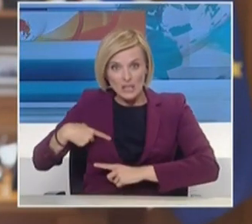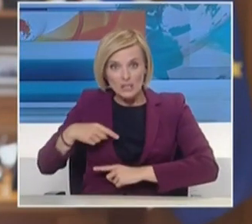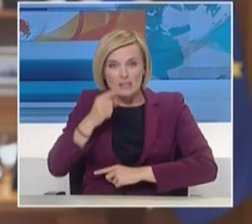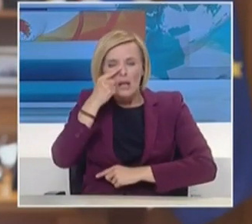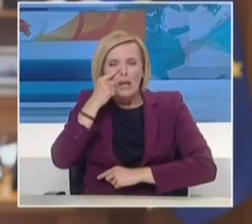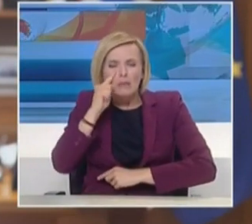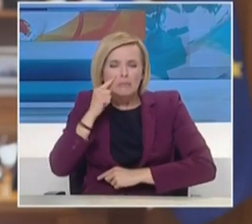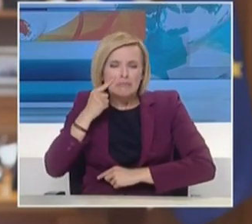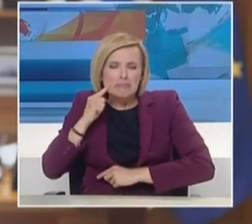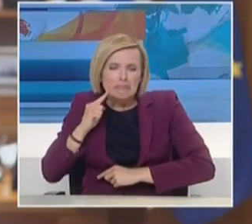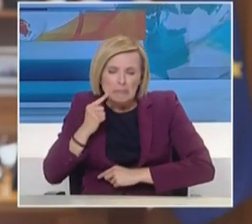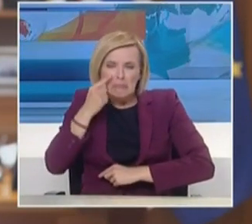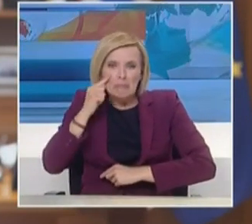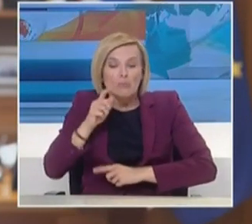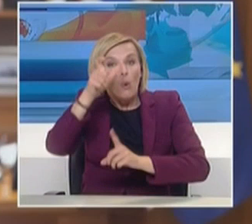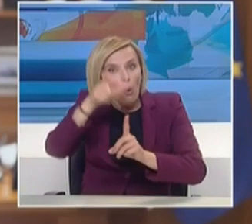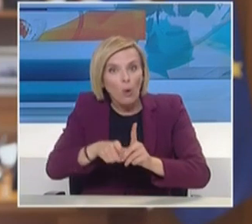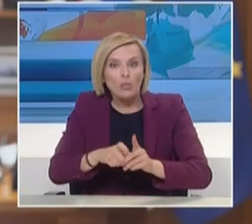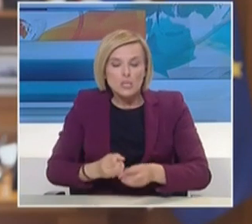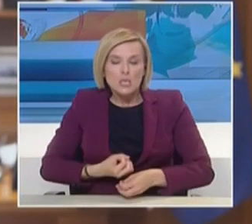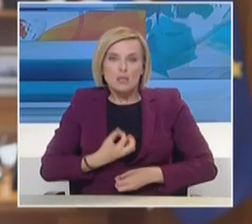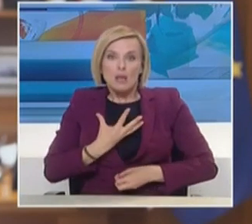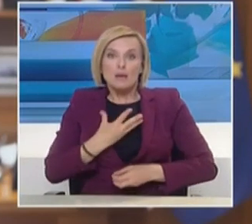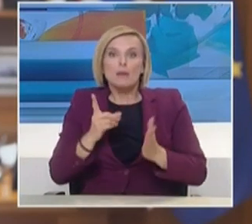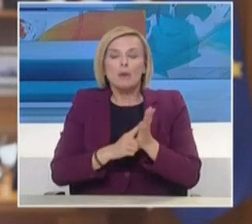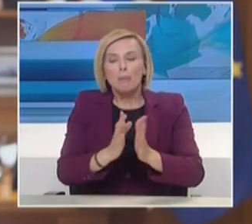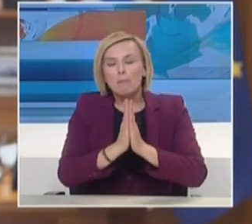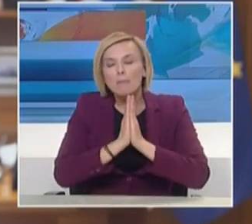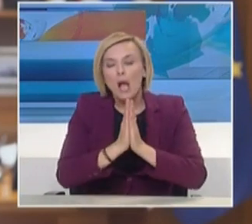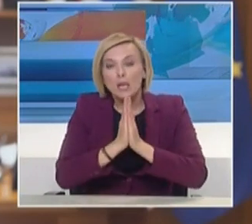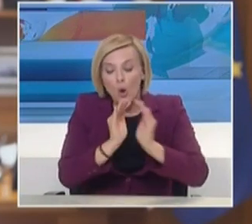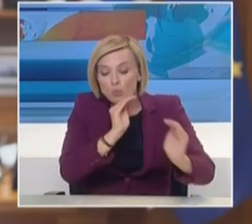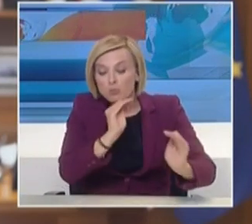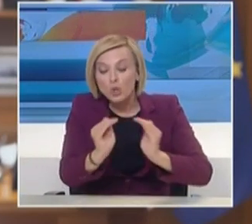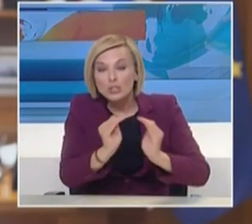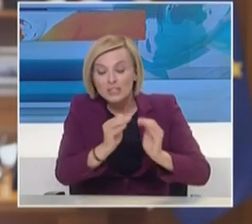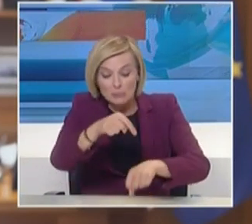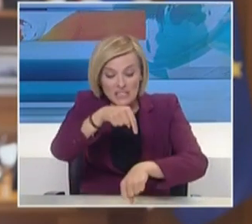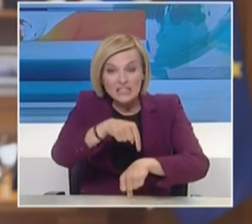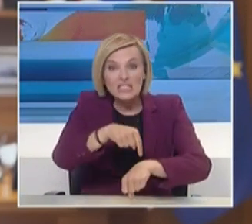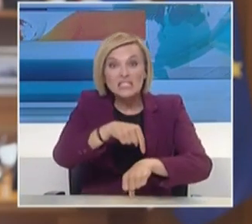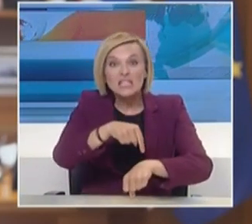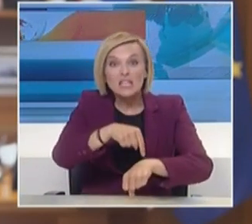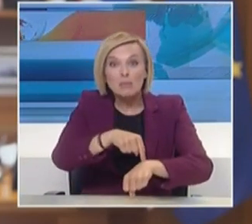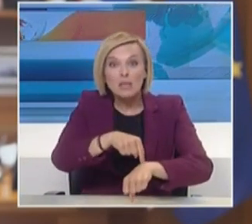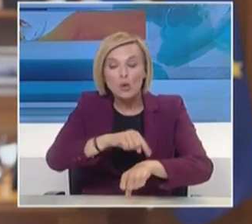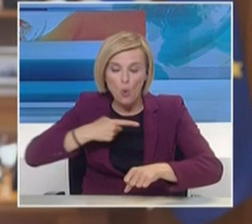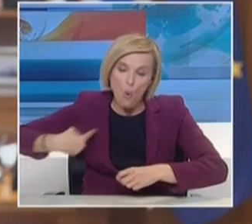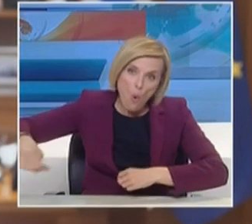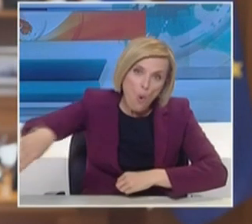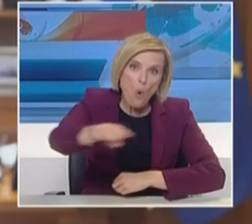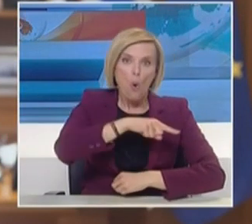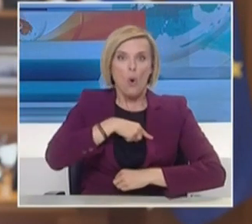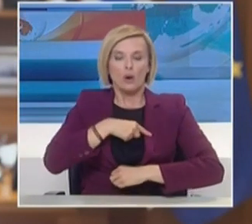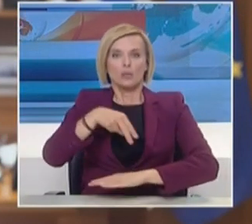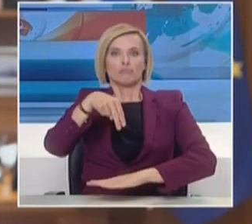Με καθαρό μυαλό και μοναδική αξιοπρέπεια, κραυγή αφύπνισης. Τώρα είναι η στιγμή να ορθώσουμε όλοι το